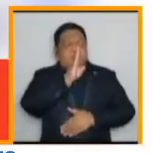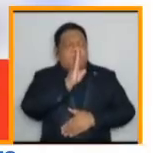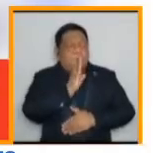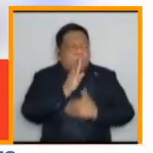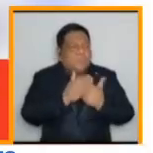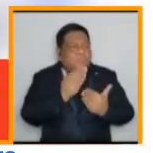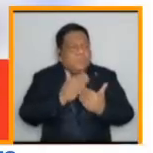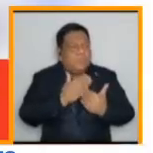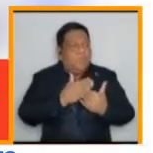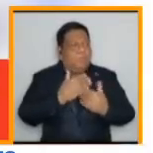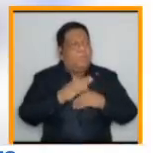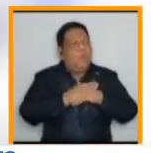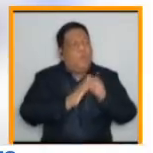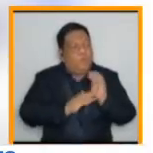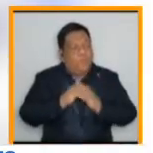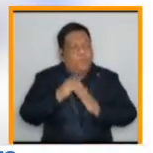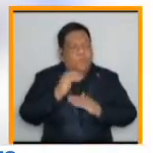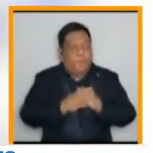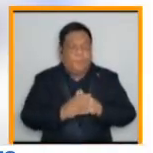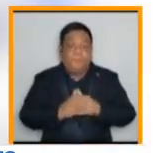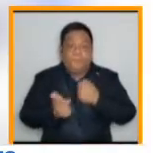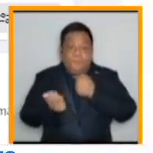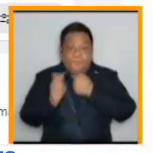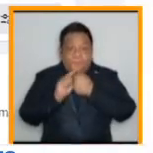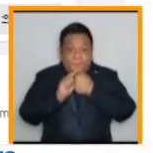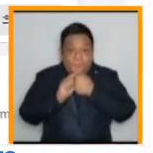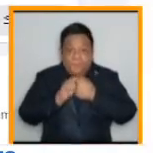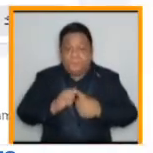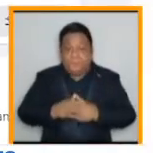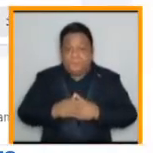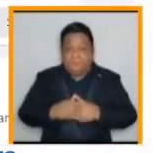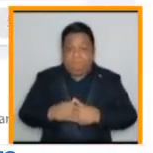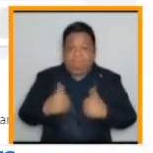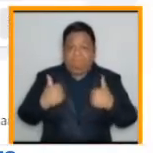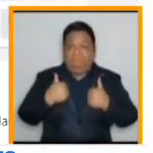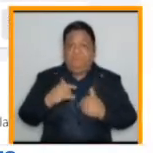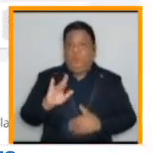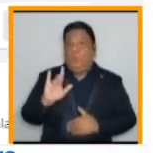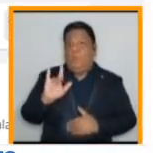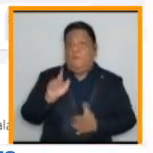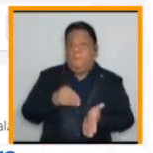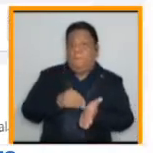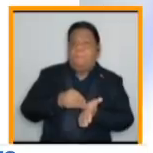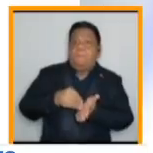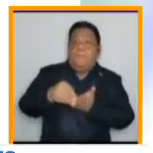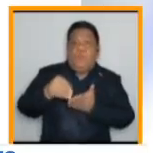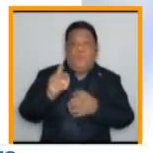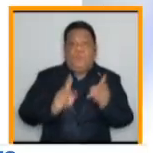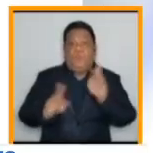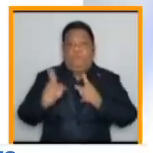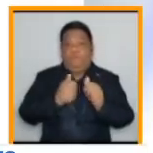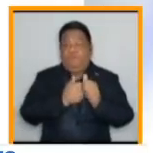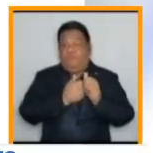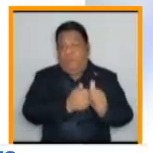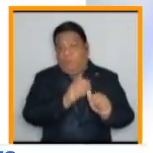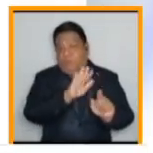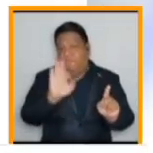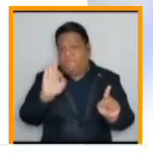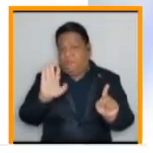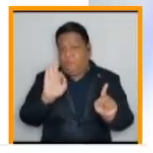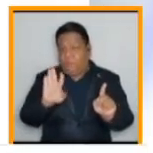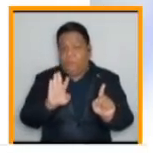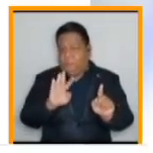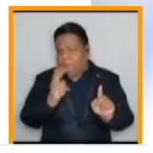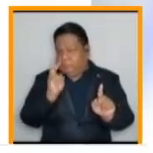At dahil mayroon ng 25 million followers sa kanyang Facebook account, abangan daw ang mga